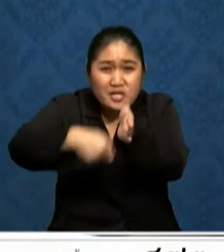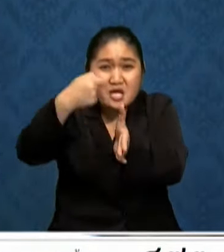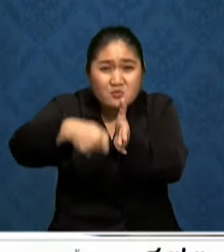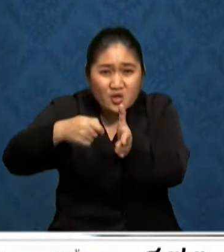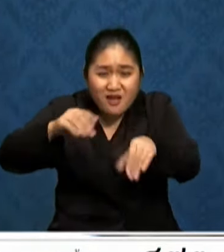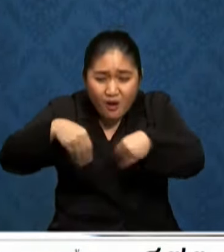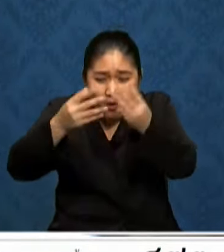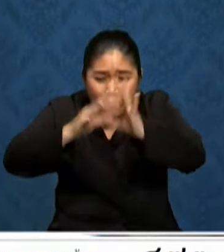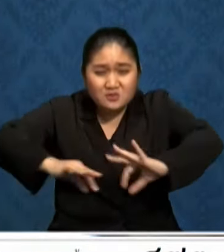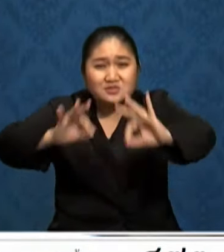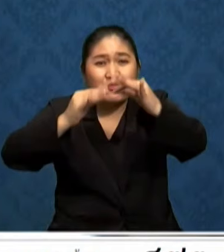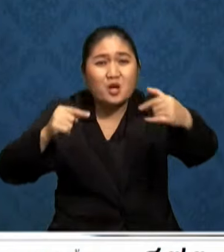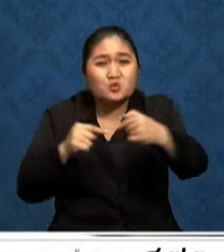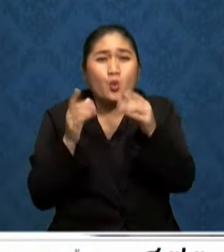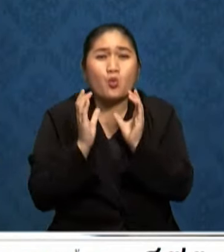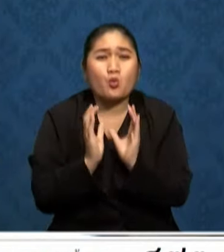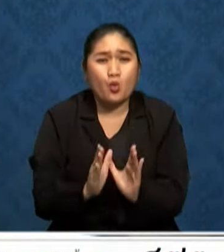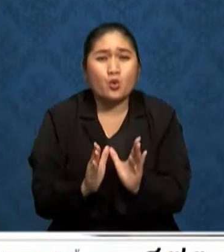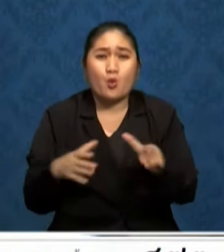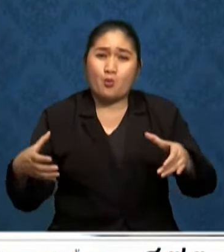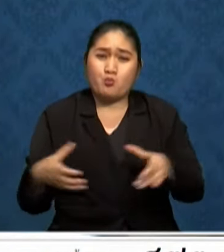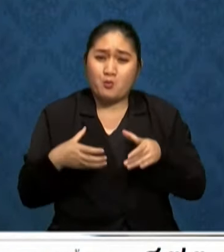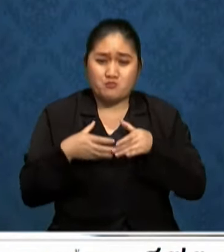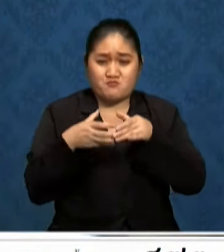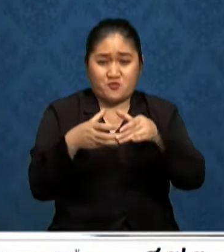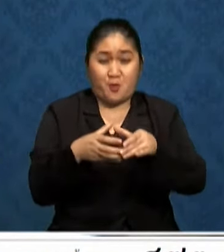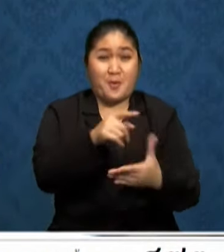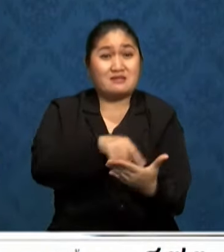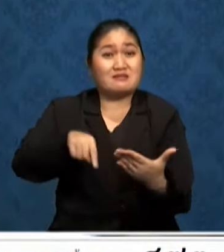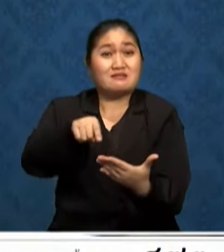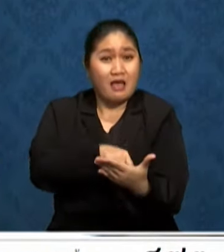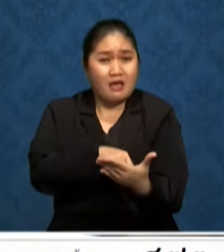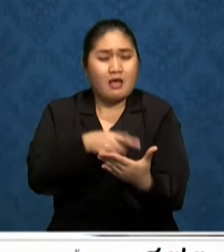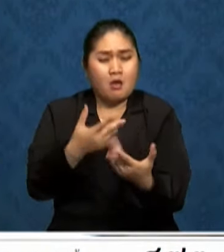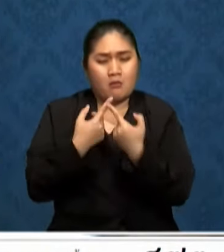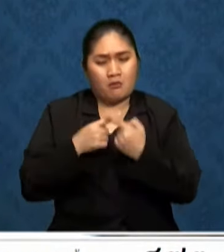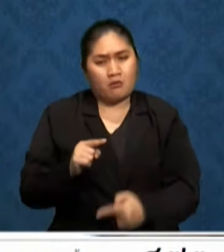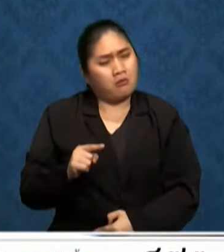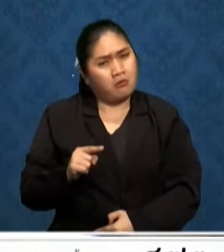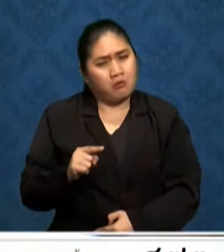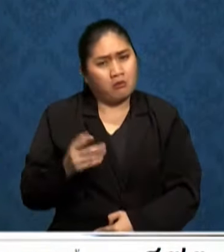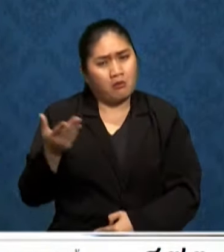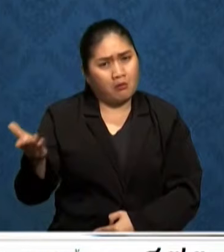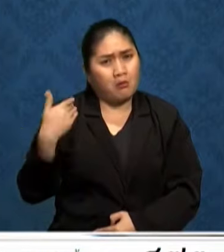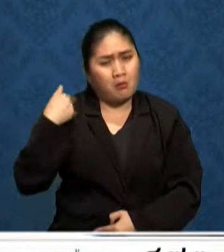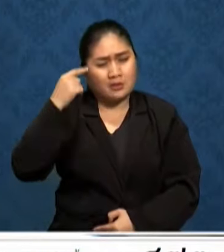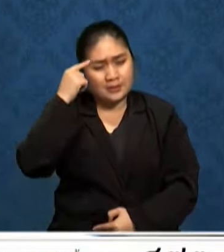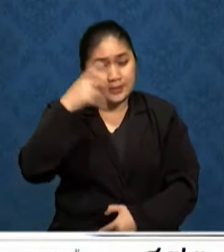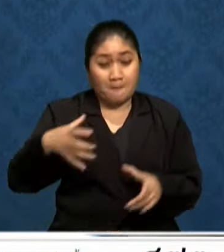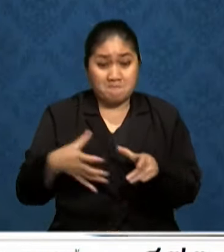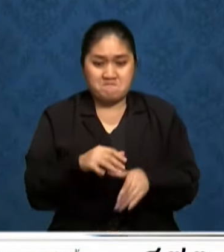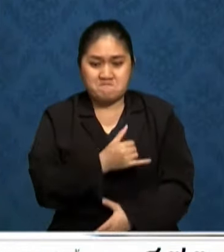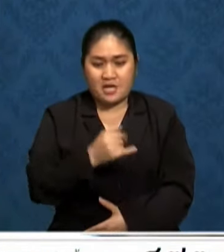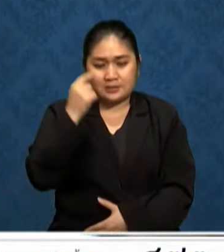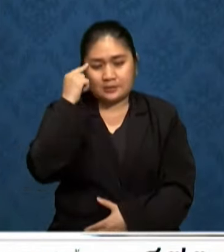ที่้ประตกับจำนวนผู้ที่ออกมาใช้สธออกเสียงกับจากลมาเป็กฎิกาที่ไปเพ่มแงจงใจใหคนบางกุมนั้น